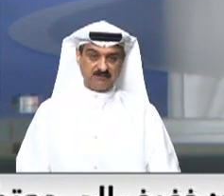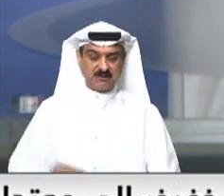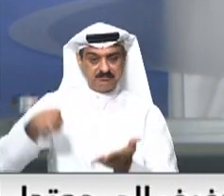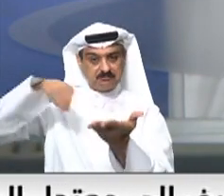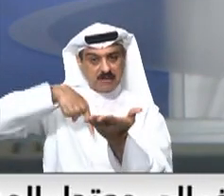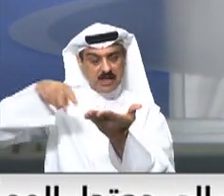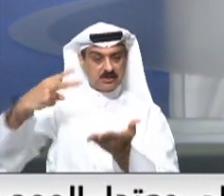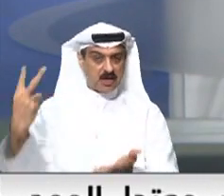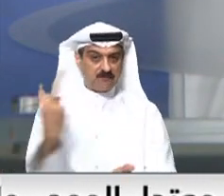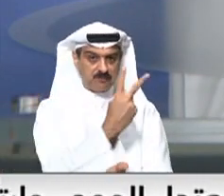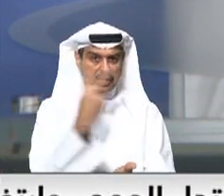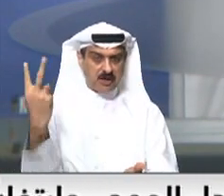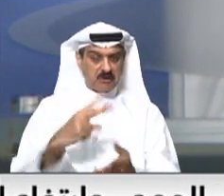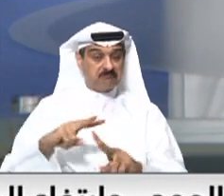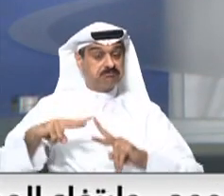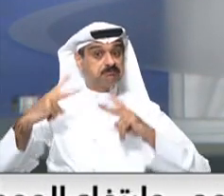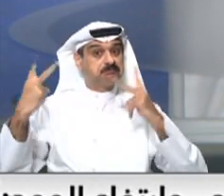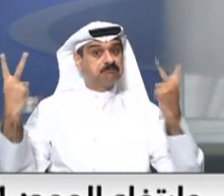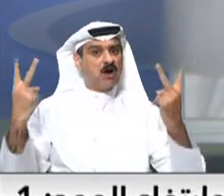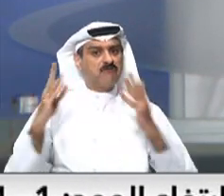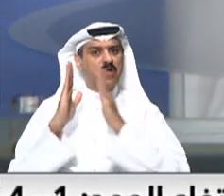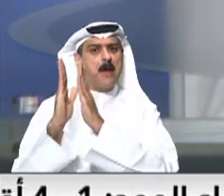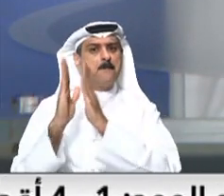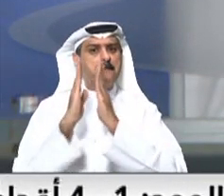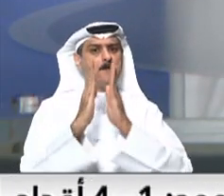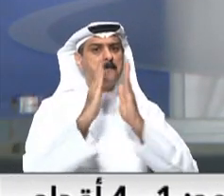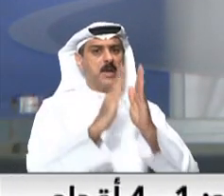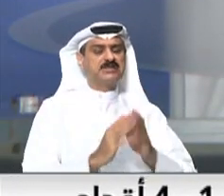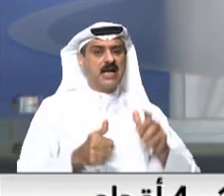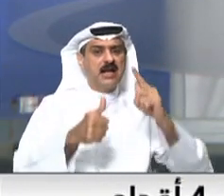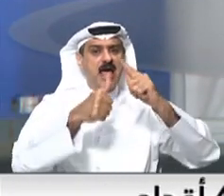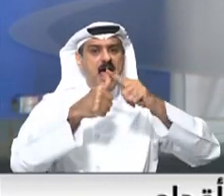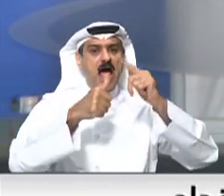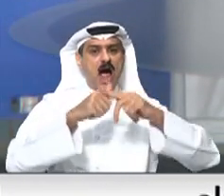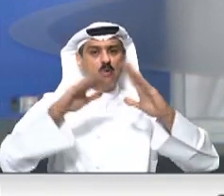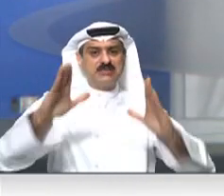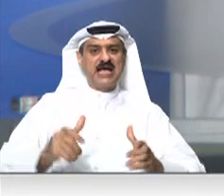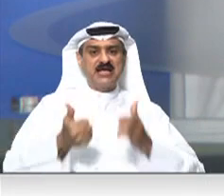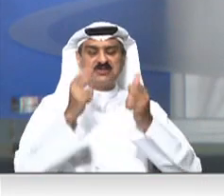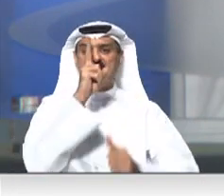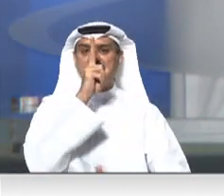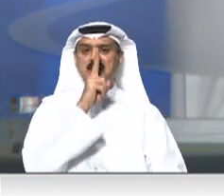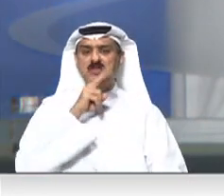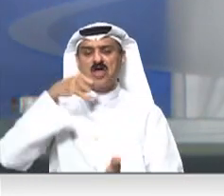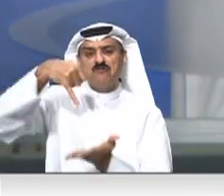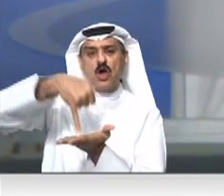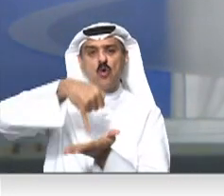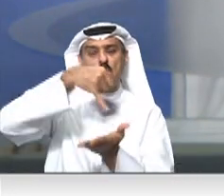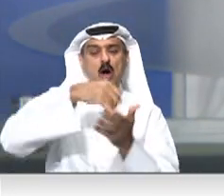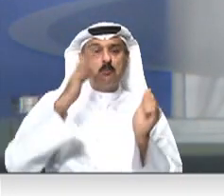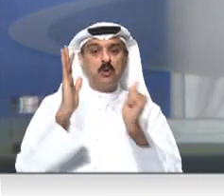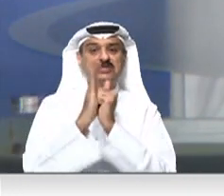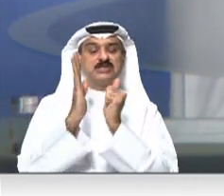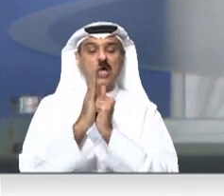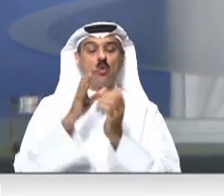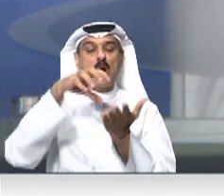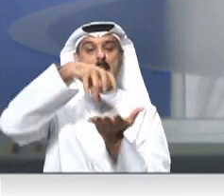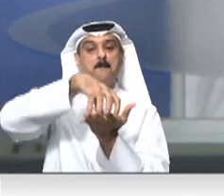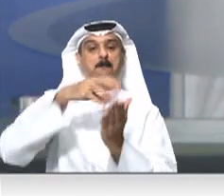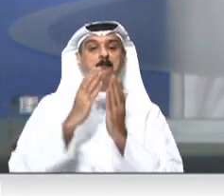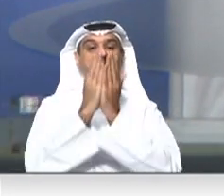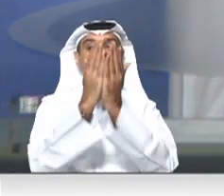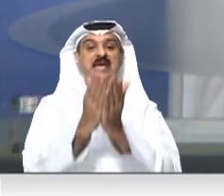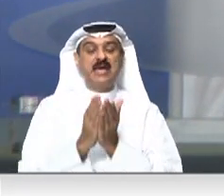البلدين ستشكل نقلة نوعية في مجالات عدة، منها الطاقة النظيفة والمدن الإسكانية وميناء مبارك، مما يسهم